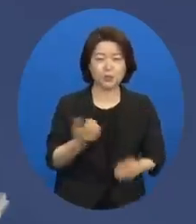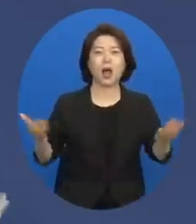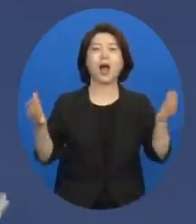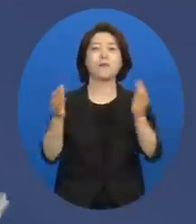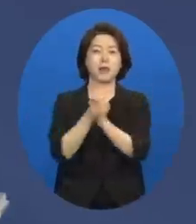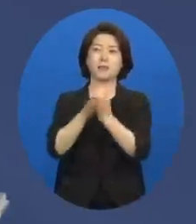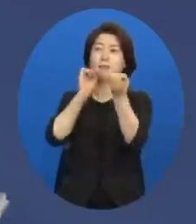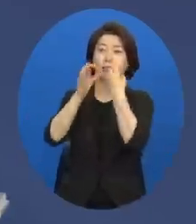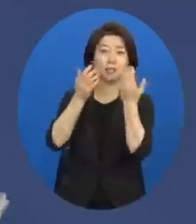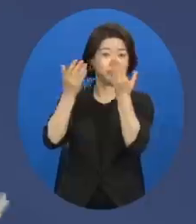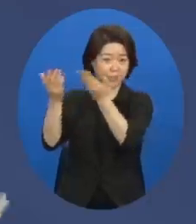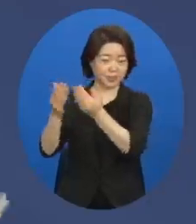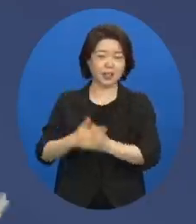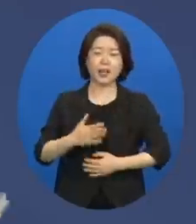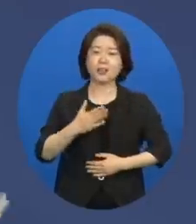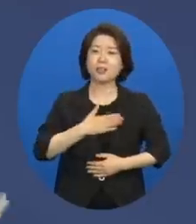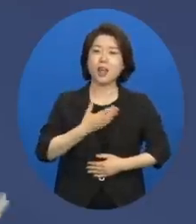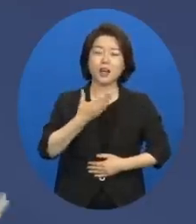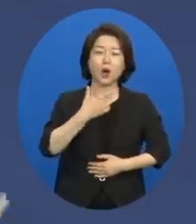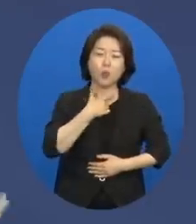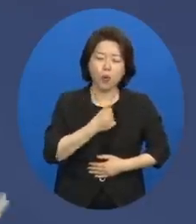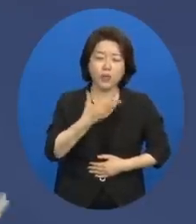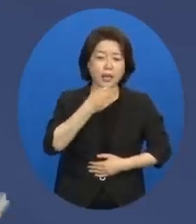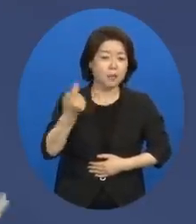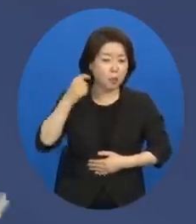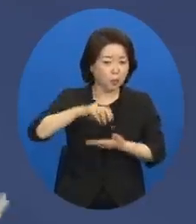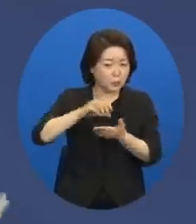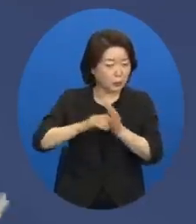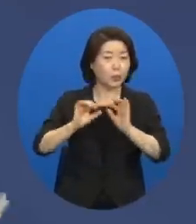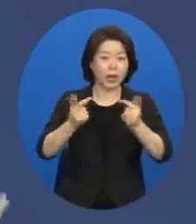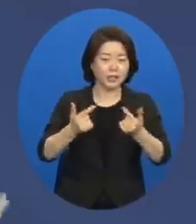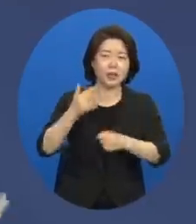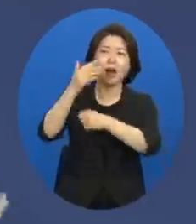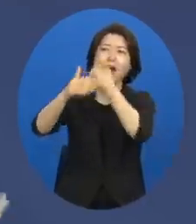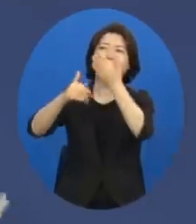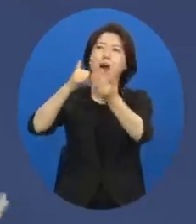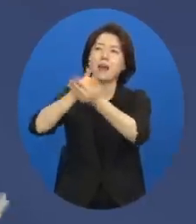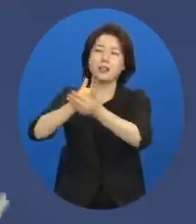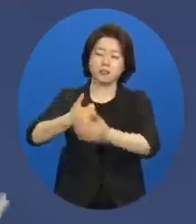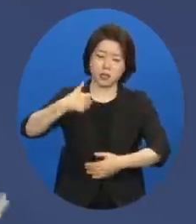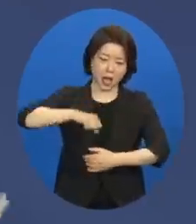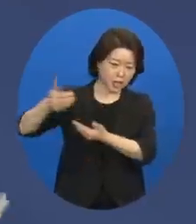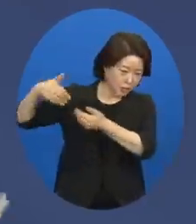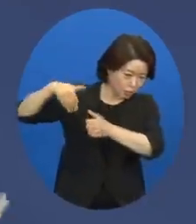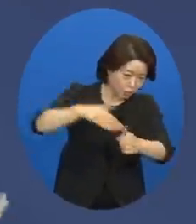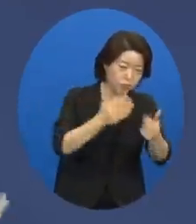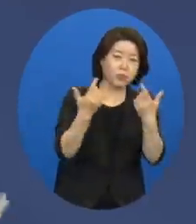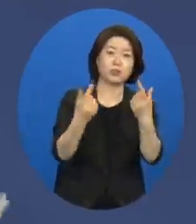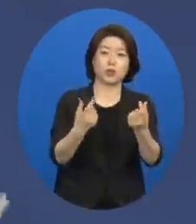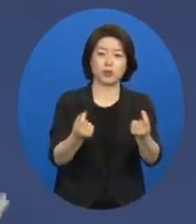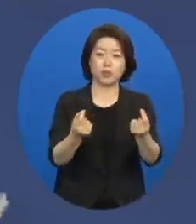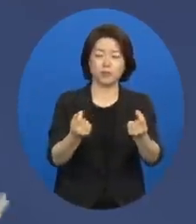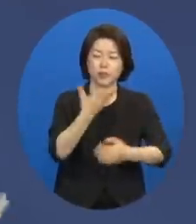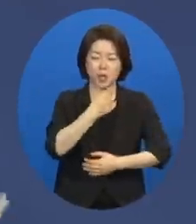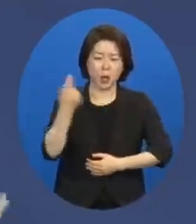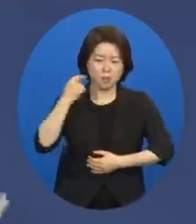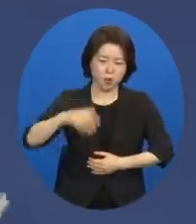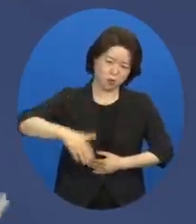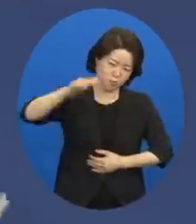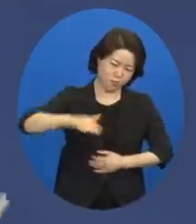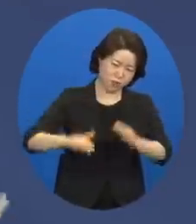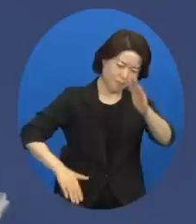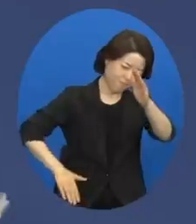아멘하여서 내가 원하는 복음만큼 정도가 아니라 하나님이 우리에게 아들을 내주기까지 주신 복음의